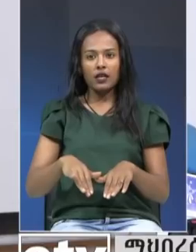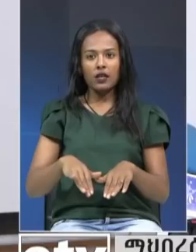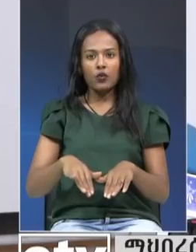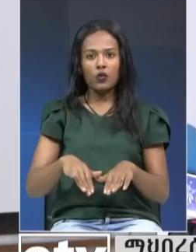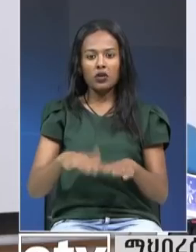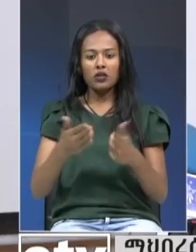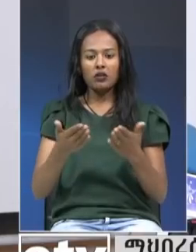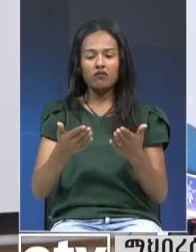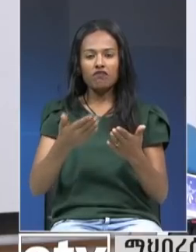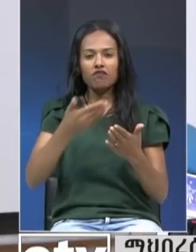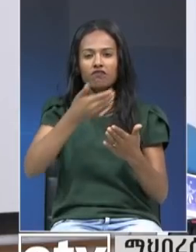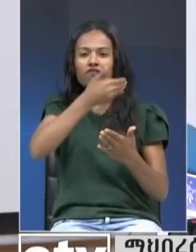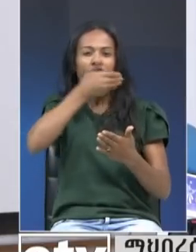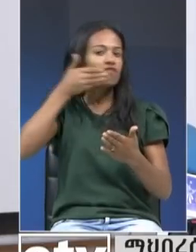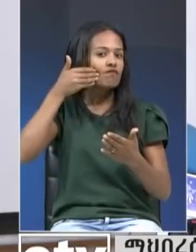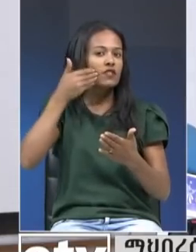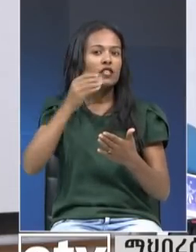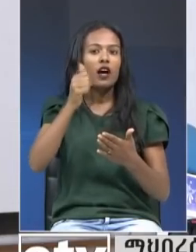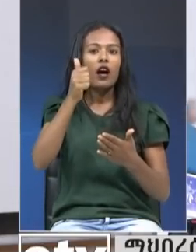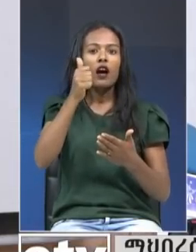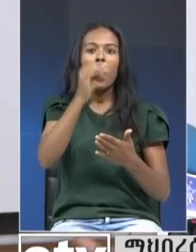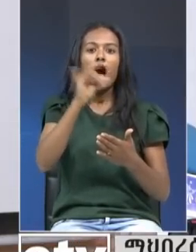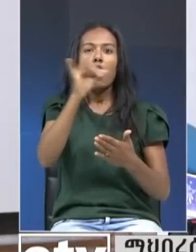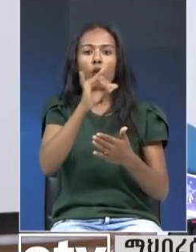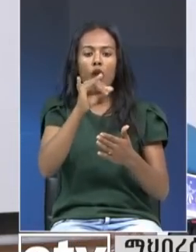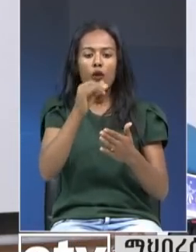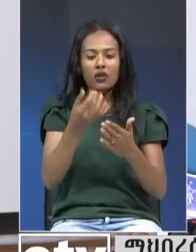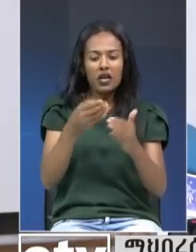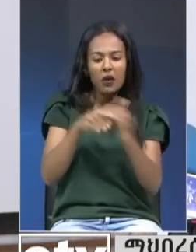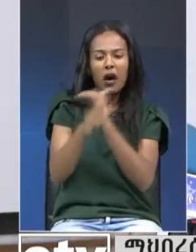ፌስ ማስክ እና ወደ አልኮሆል ምርቶች እና ወደ ግብአት ብቻ